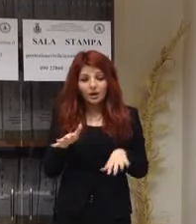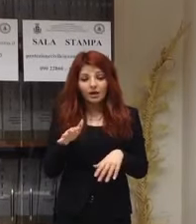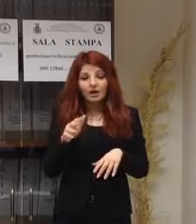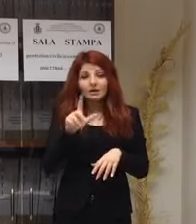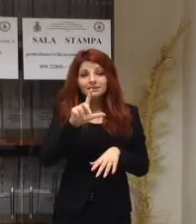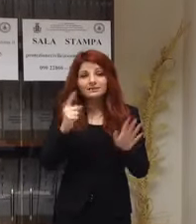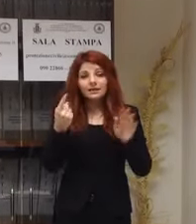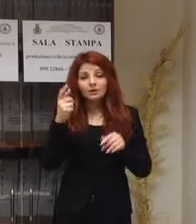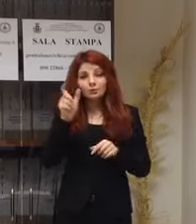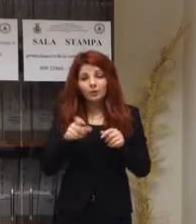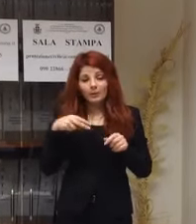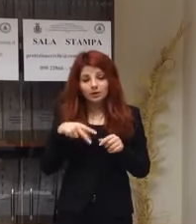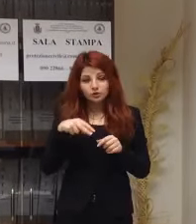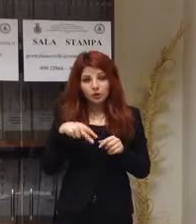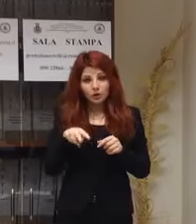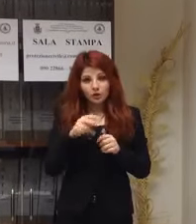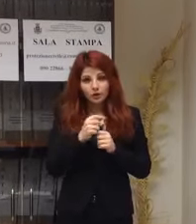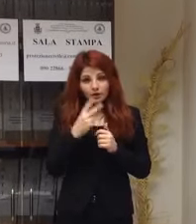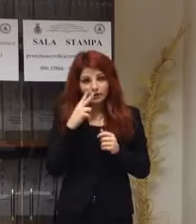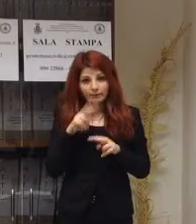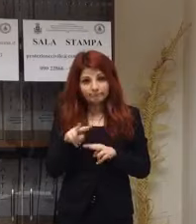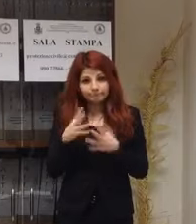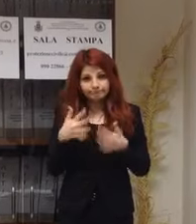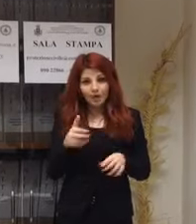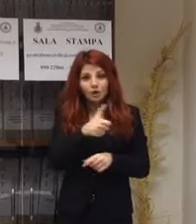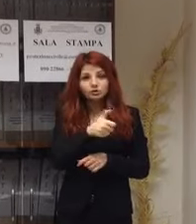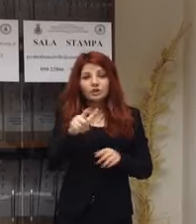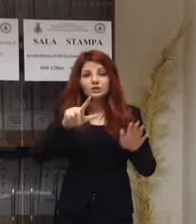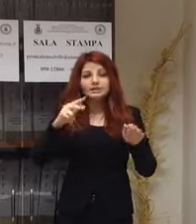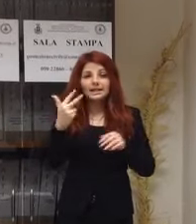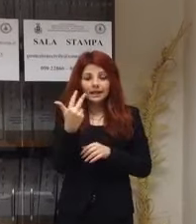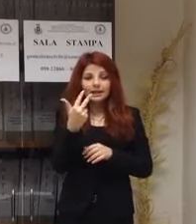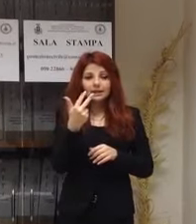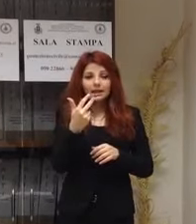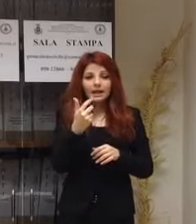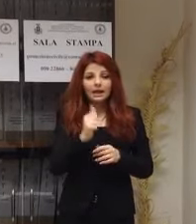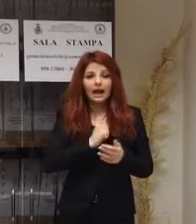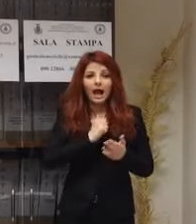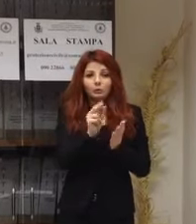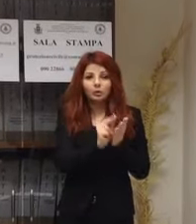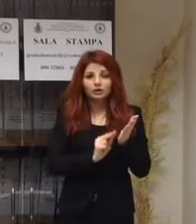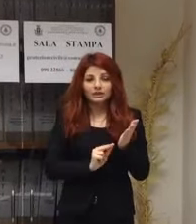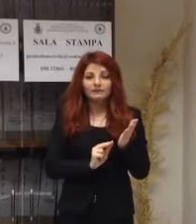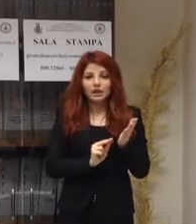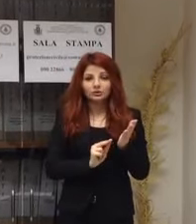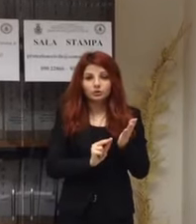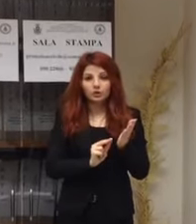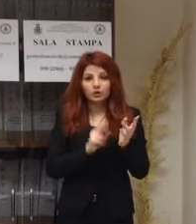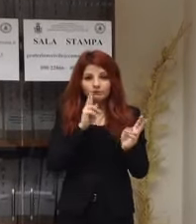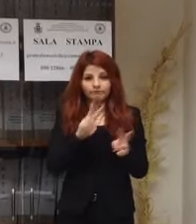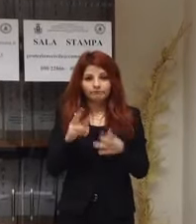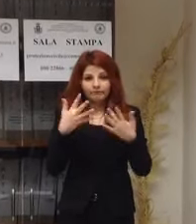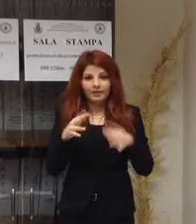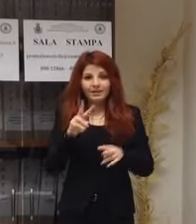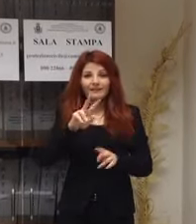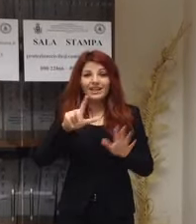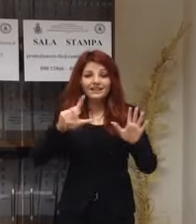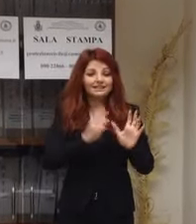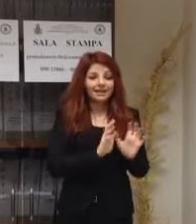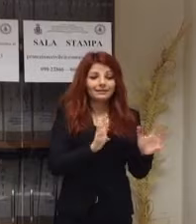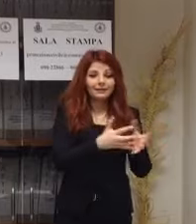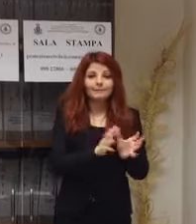di pedoni, 173 i controlli di autocertificazioni, 27 i controlli per